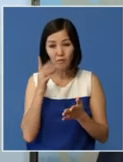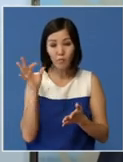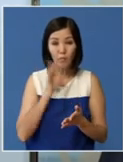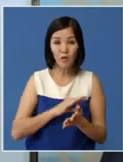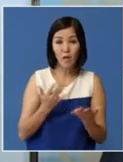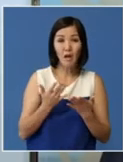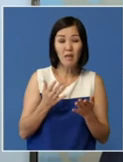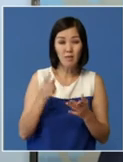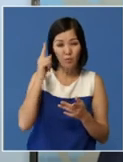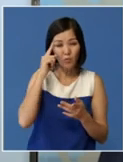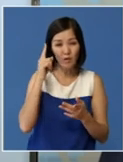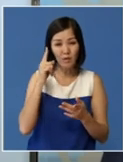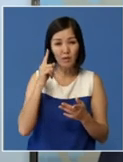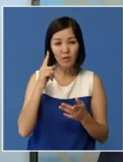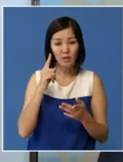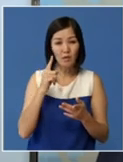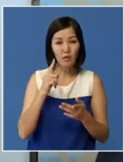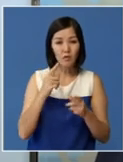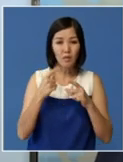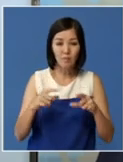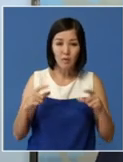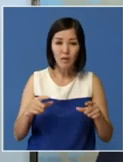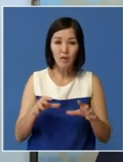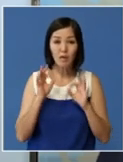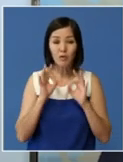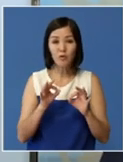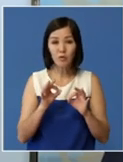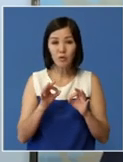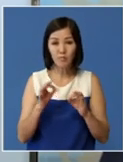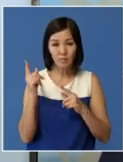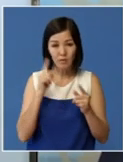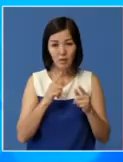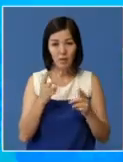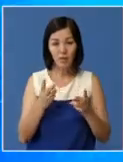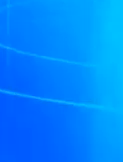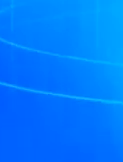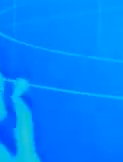өзі жаңағы дұрыстап емтиханға дайындалуға үлкен кедергі келтіреді.